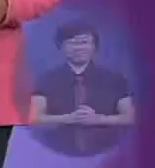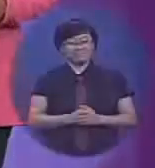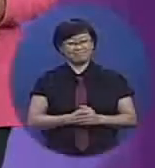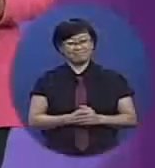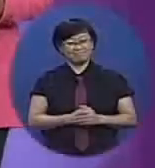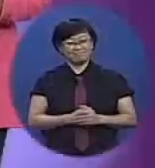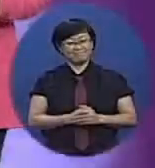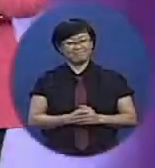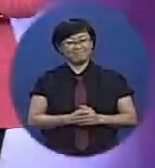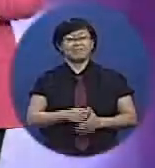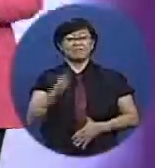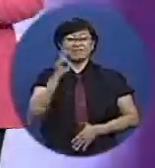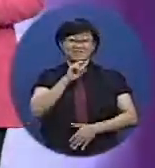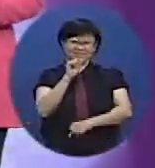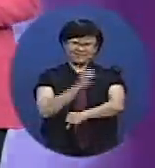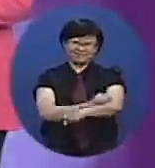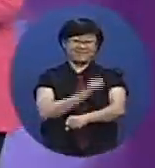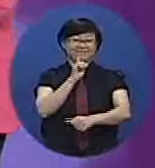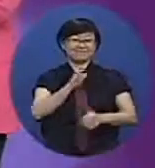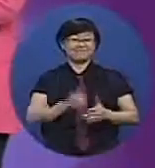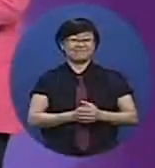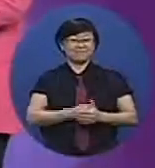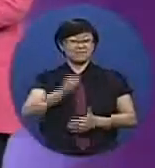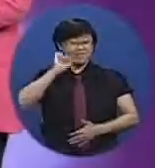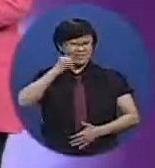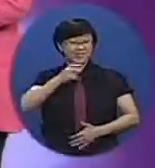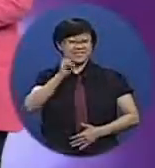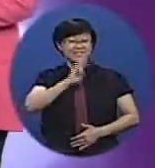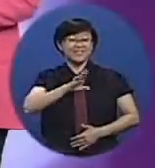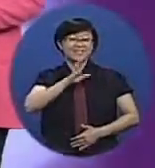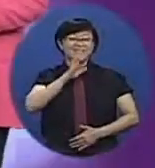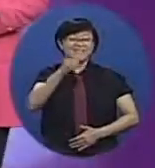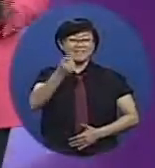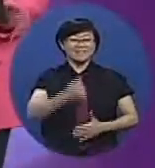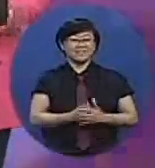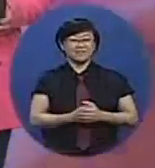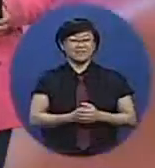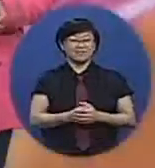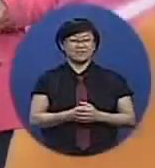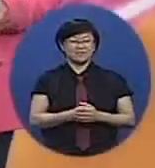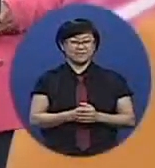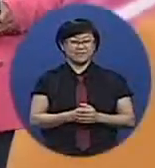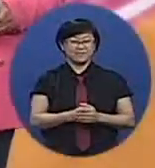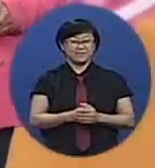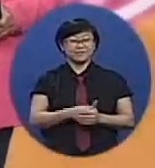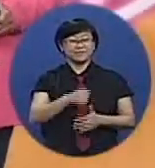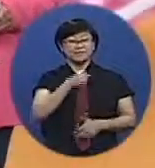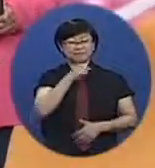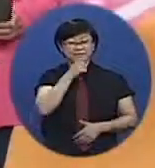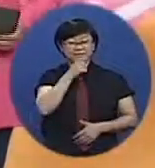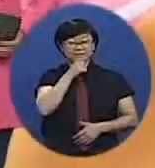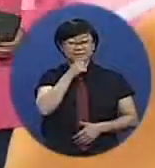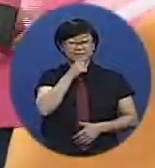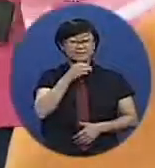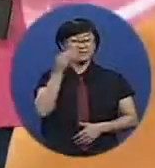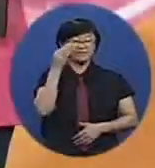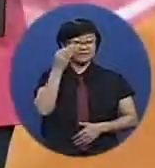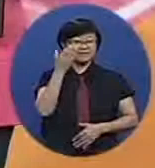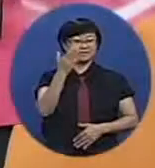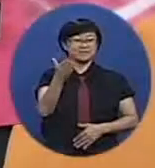마음을 이야 잘하셨습니다. 이거 참 어려운 노래인데. 네. 네 점수 보겠습니다.